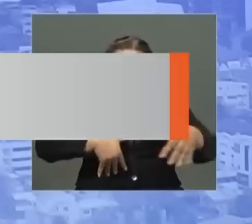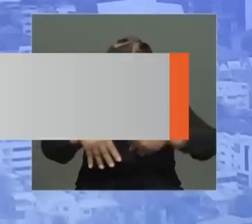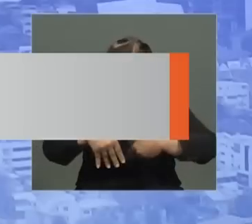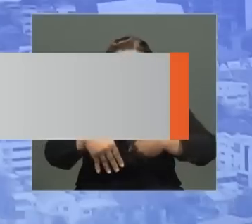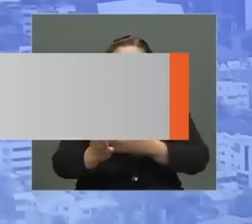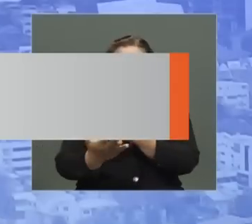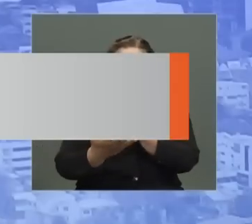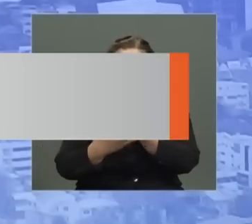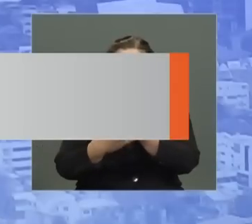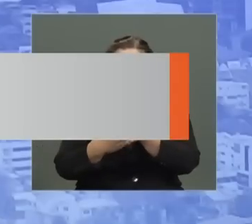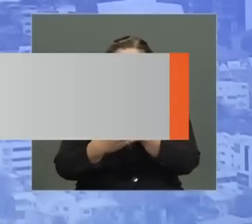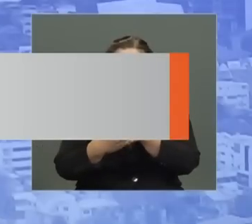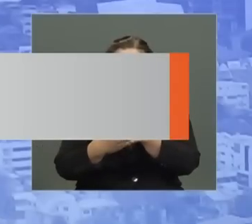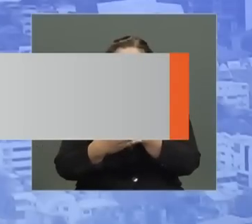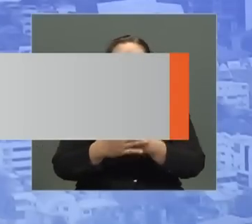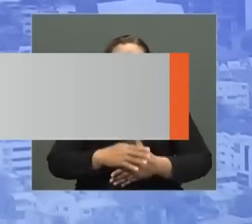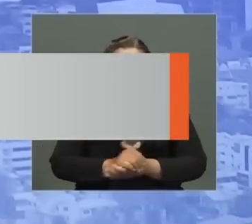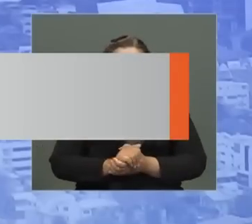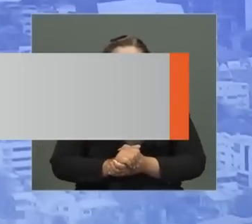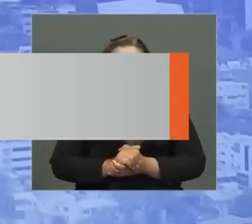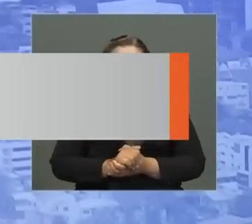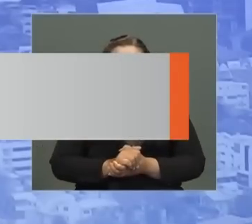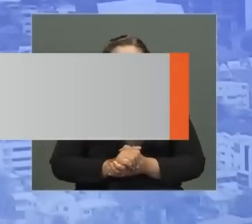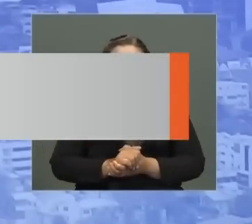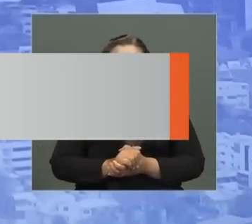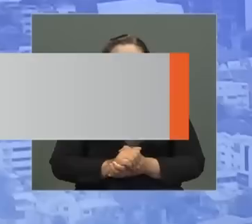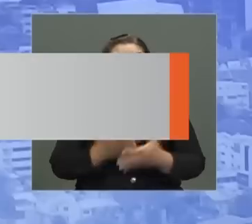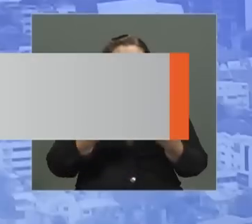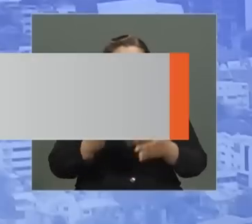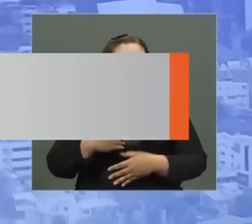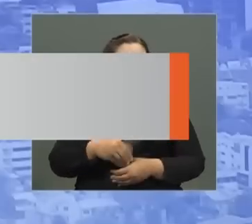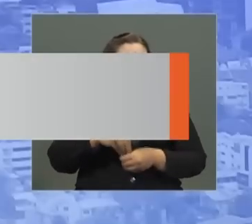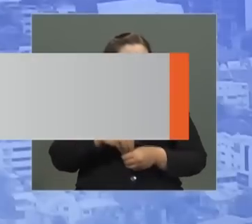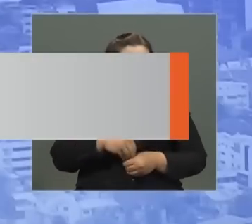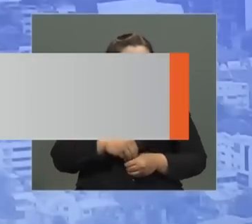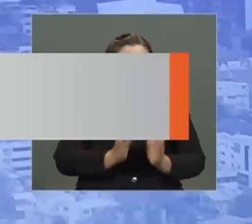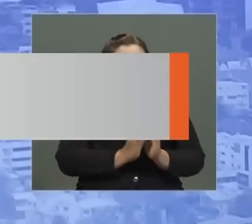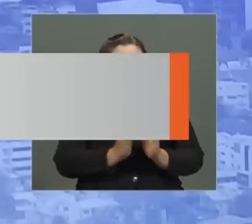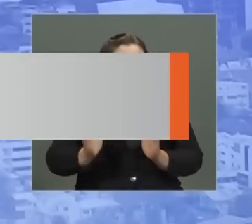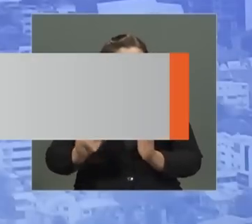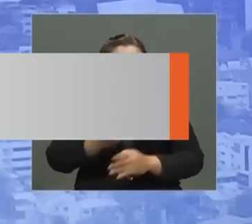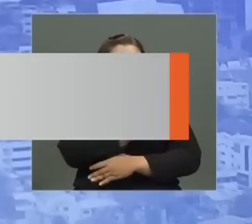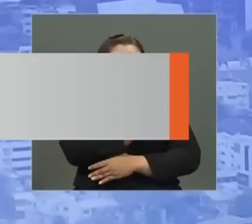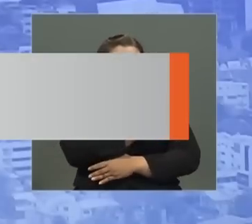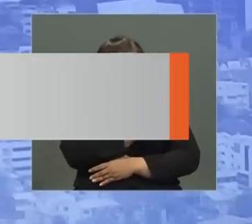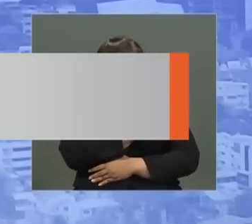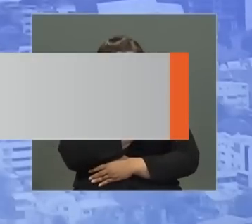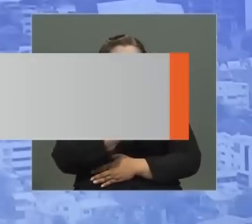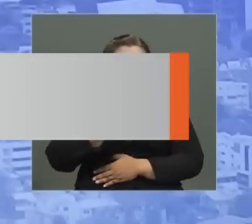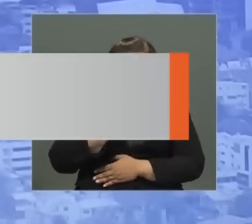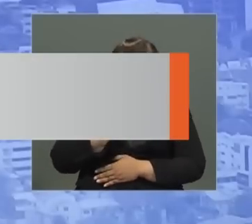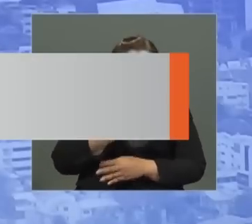ต้องเน้นย้ำอีกรอบหนึ่งว่าเราเอาอยู่อยู่อย่างนี้มาได้ตลอดนะครับวัคซีนมาช้ามา